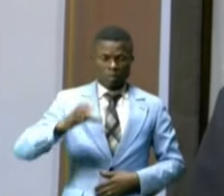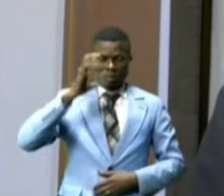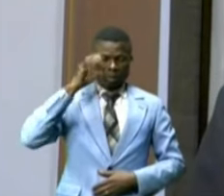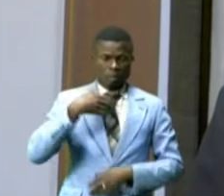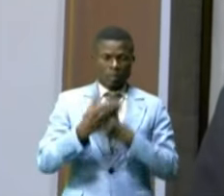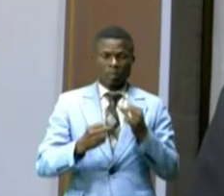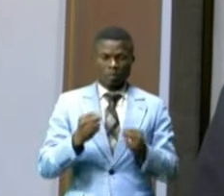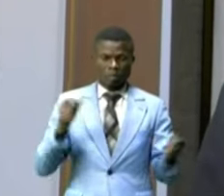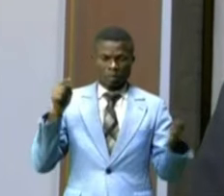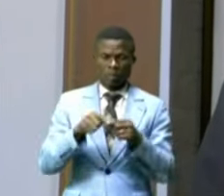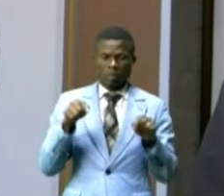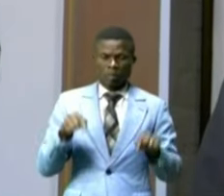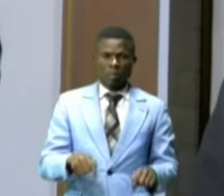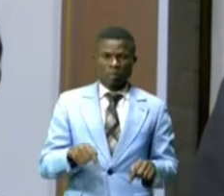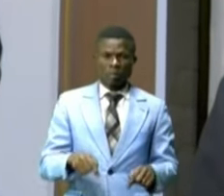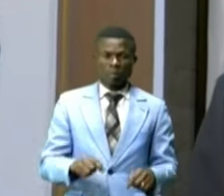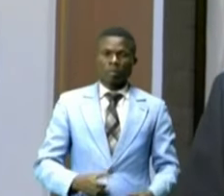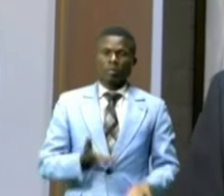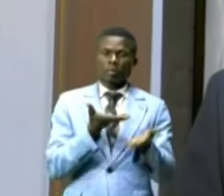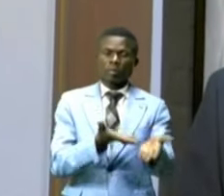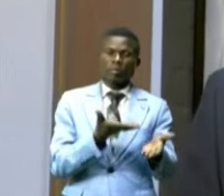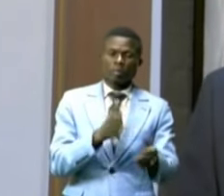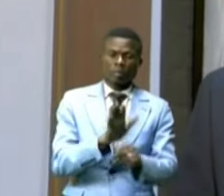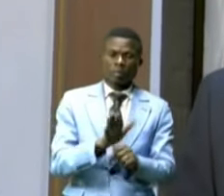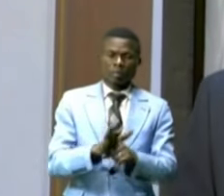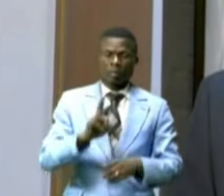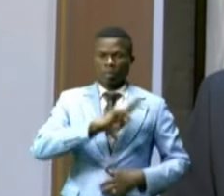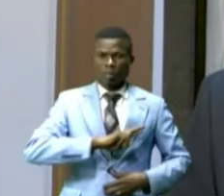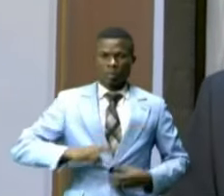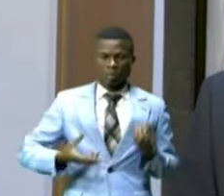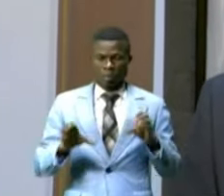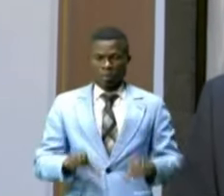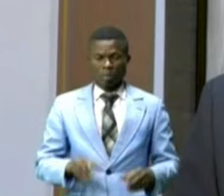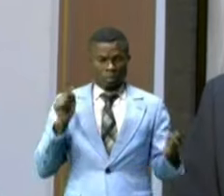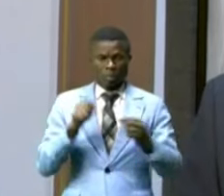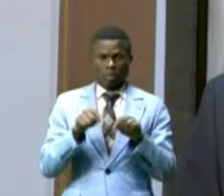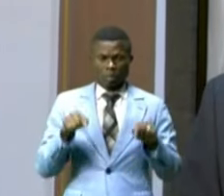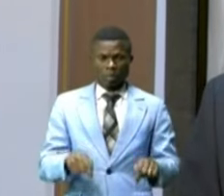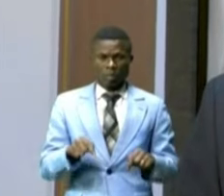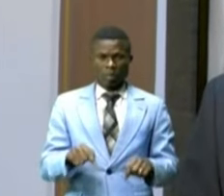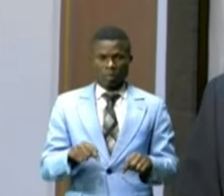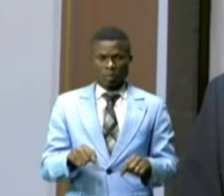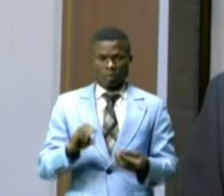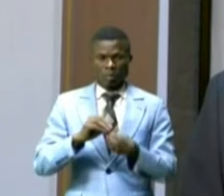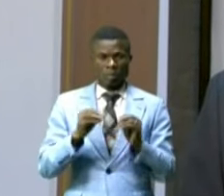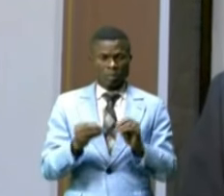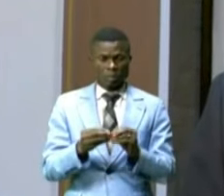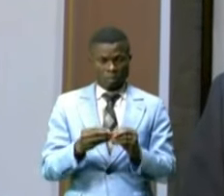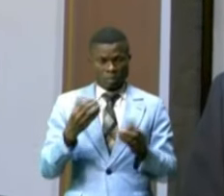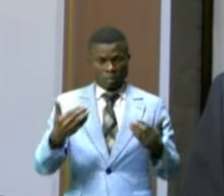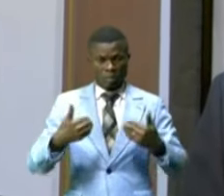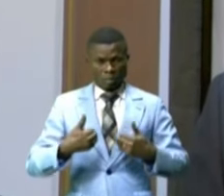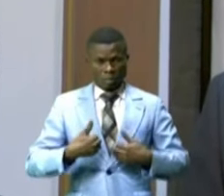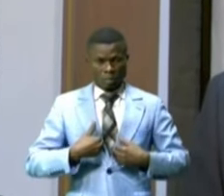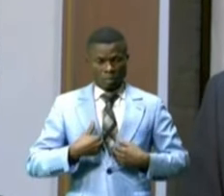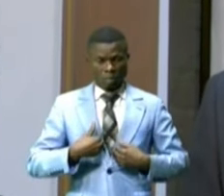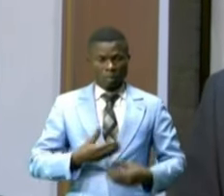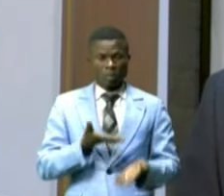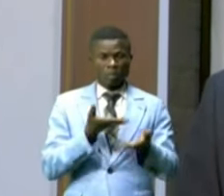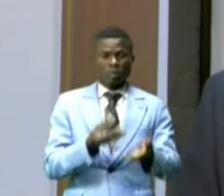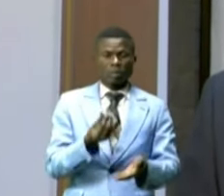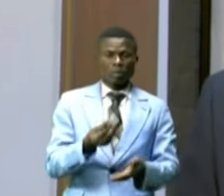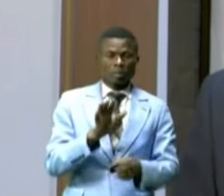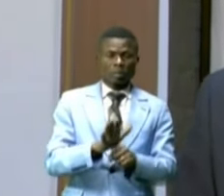jusqu'à présent pour assister au mieux la RDC et jusqu'à présent, comme chiffre, nous avons effectué une assistance financière